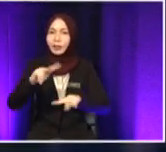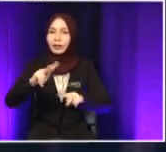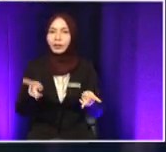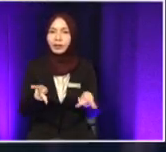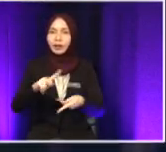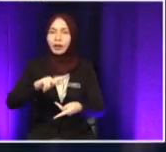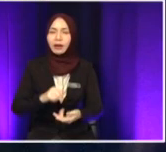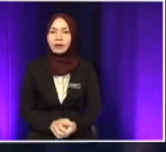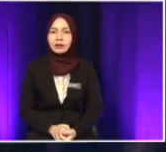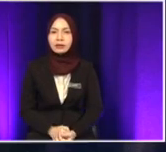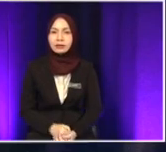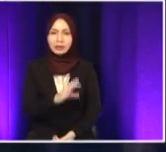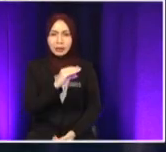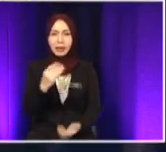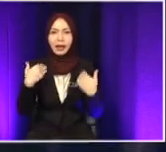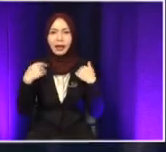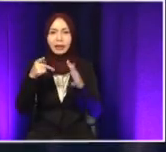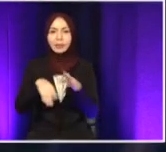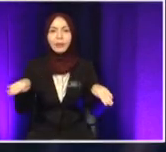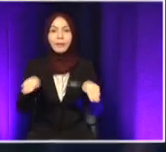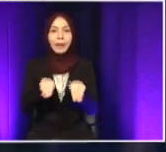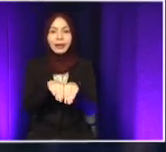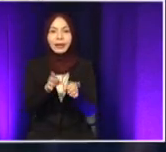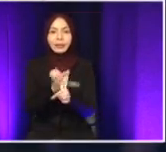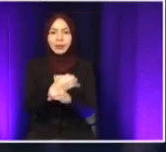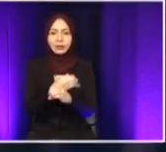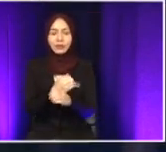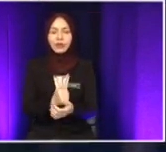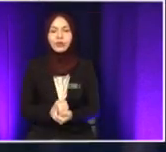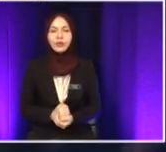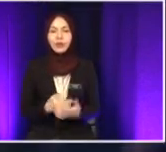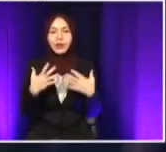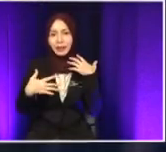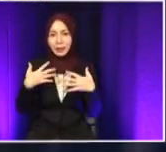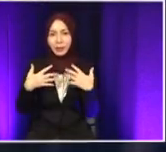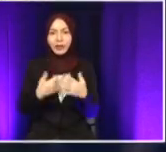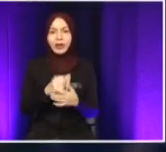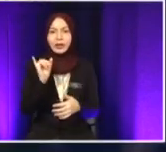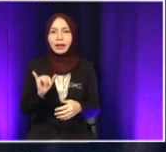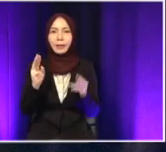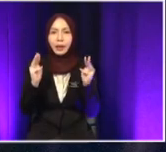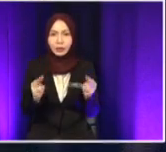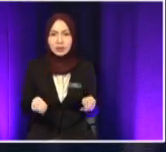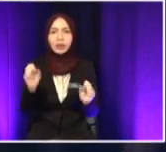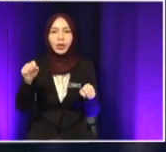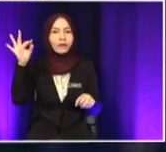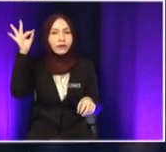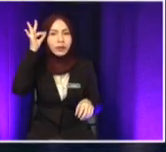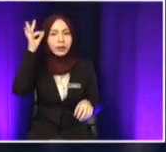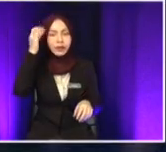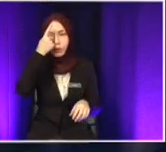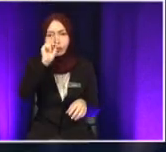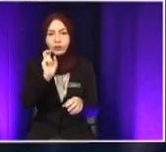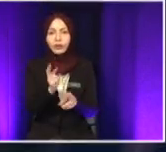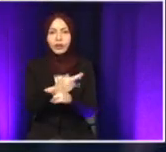berbagai bentuk hiburannya di kreatif itu tujuan hiburan jadi manusia ini akan manusia ini mencipta